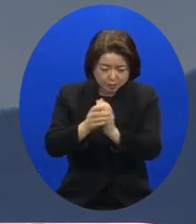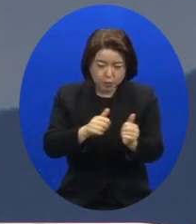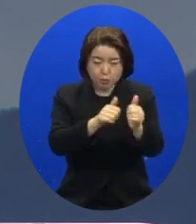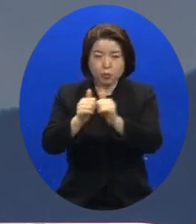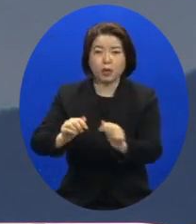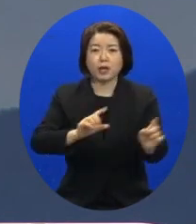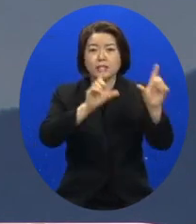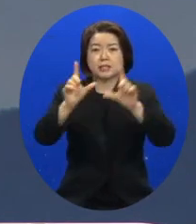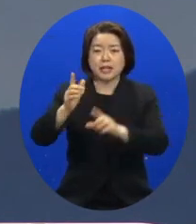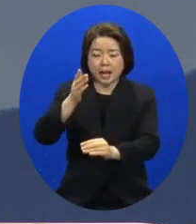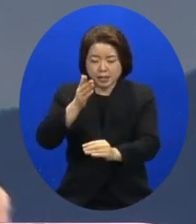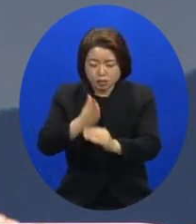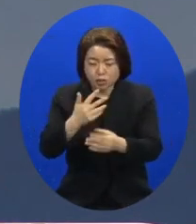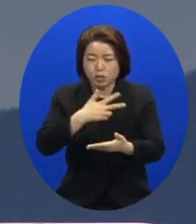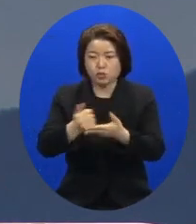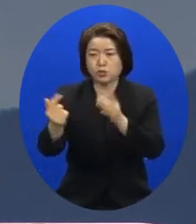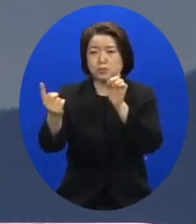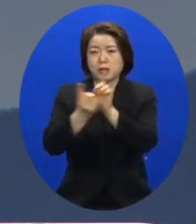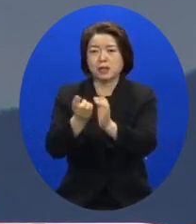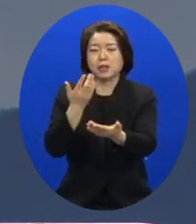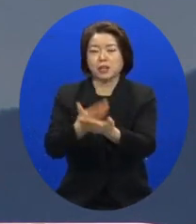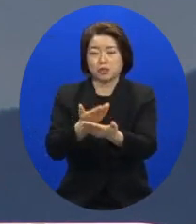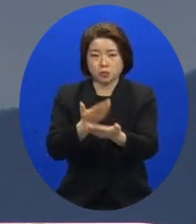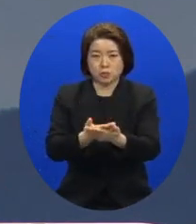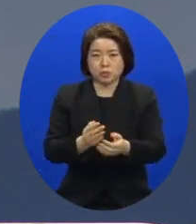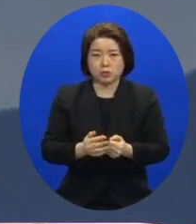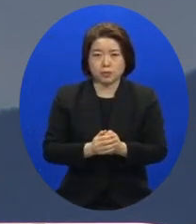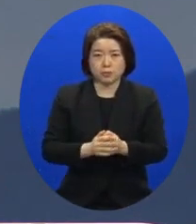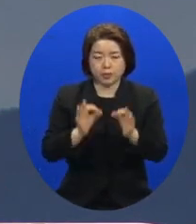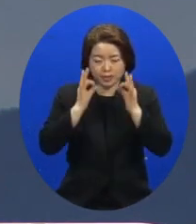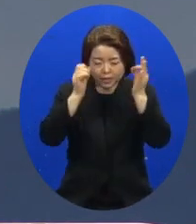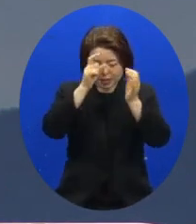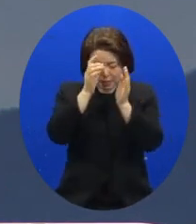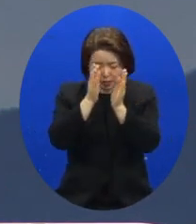그렇게 주님을 만나 뵙게 해 주옵소서. 우리 간절히 기도합시다.